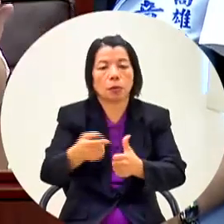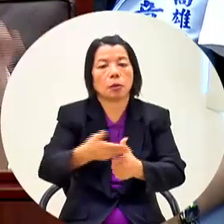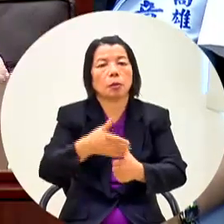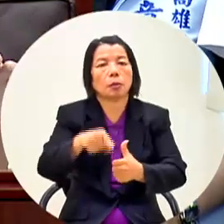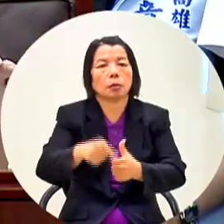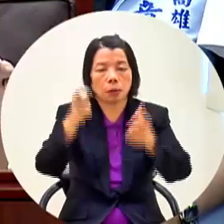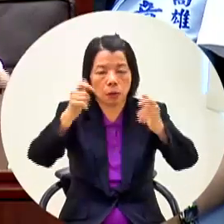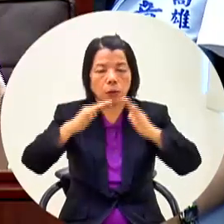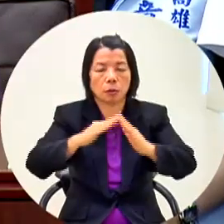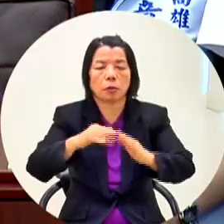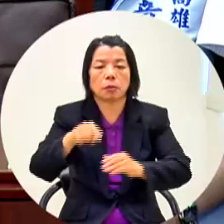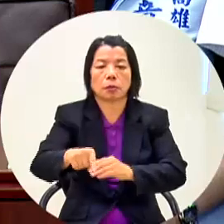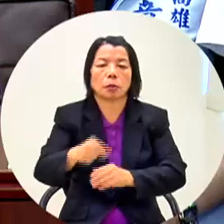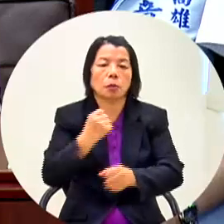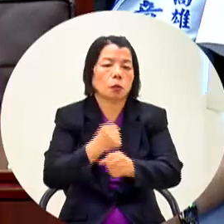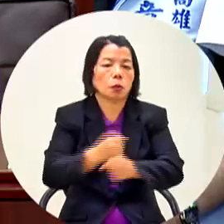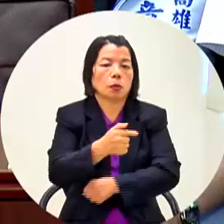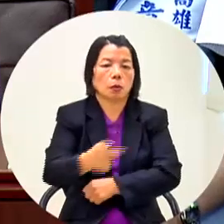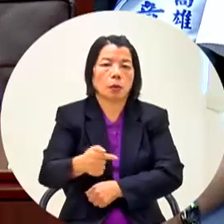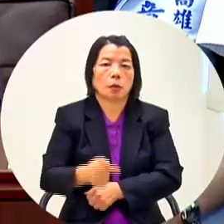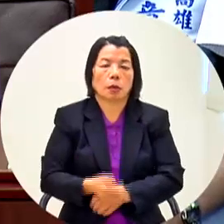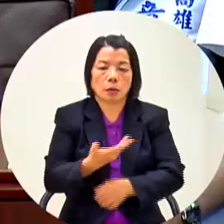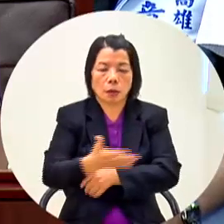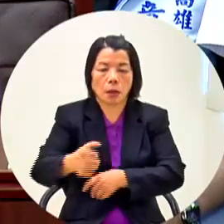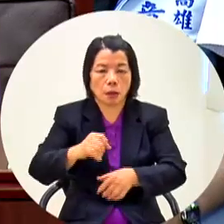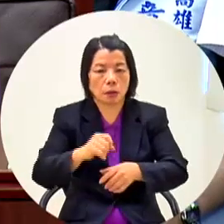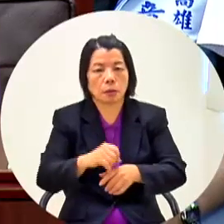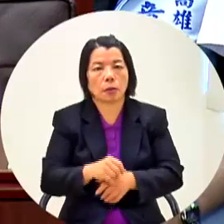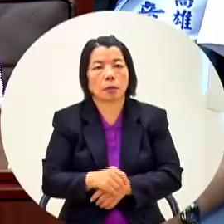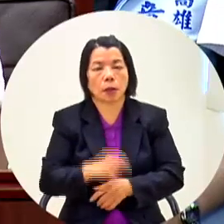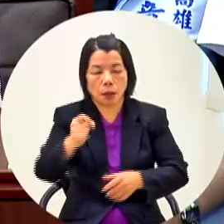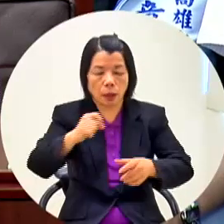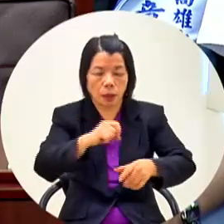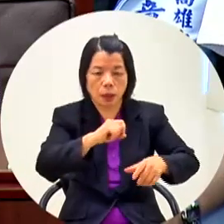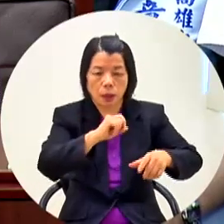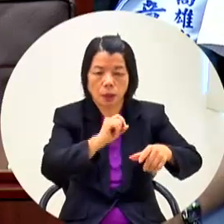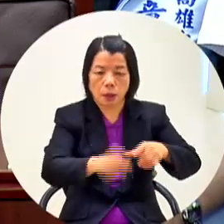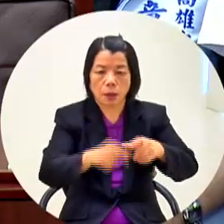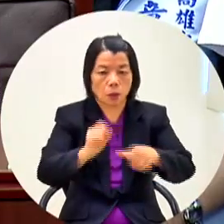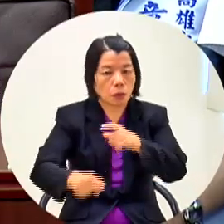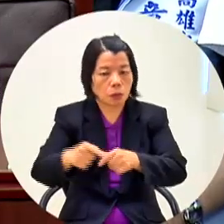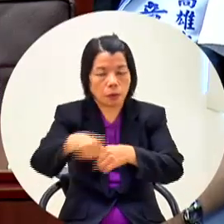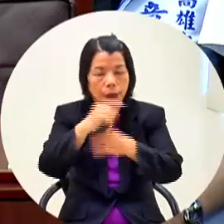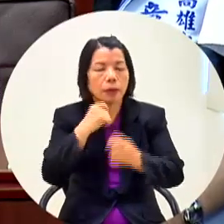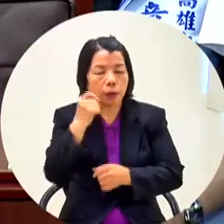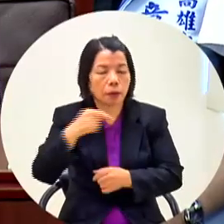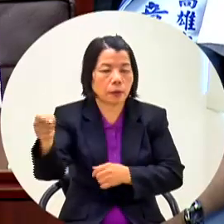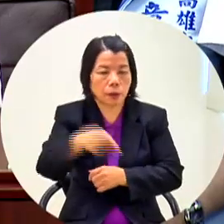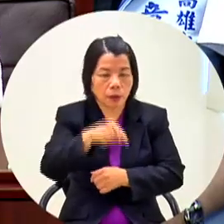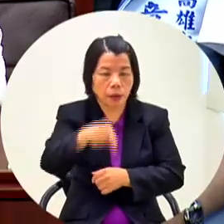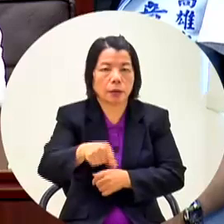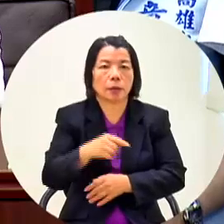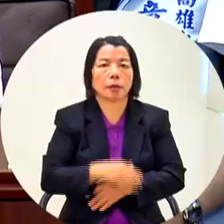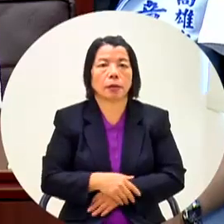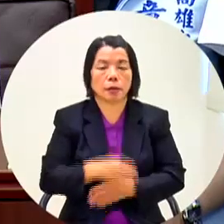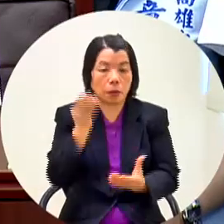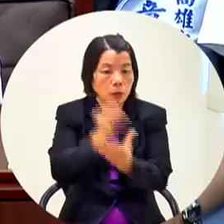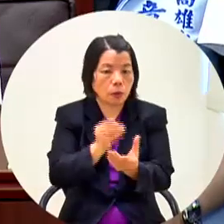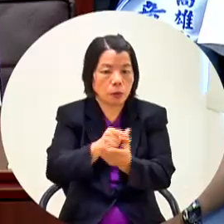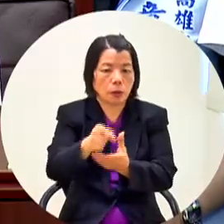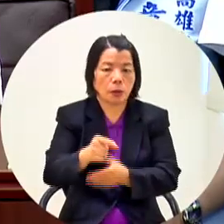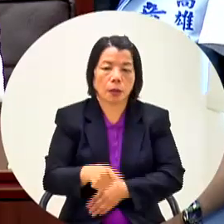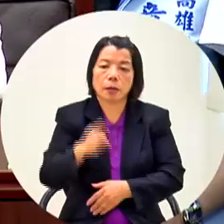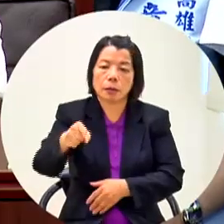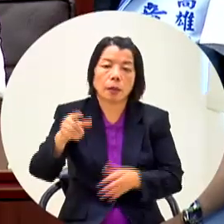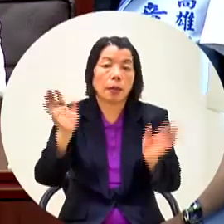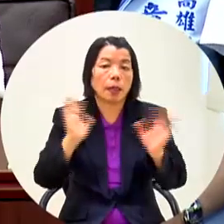育能够做得很好，使得所有企业家来高雄投资，他的孩子教育问题高雄市政府已经帮他解